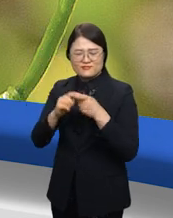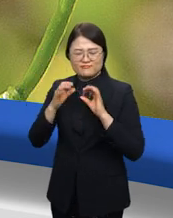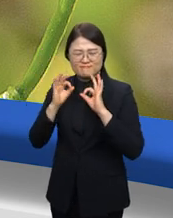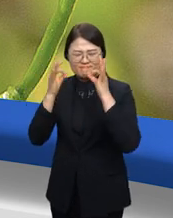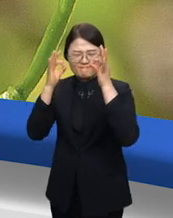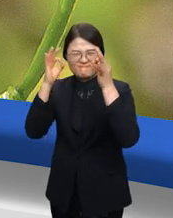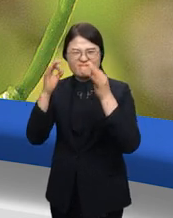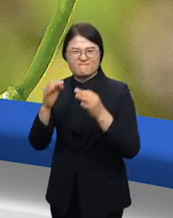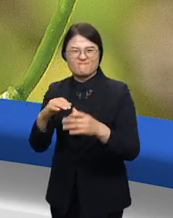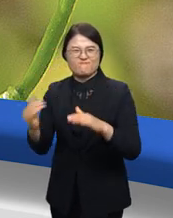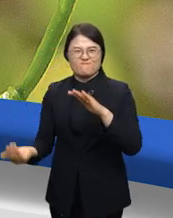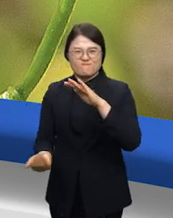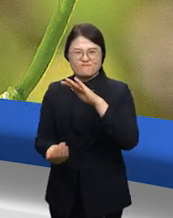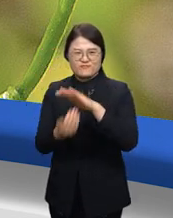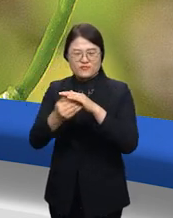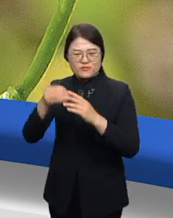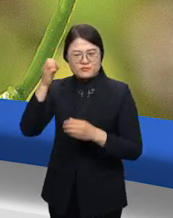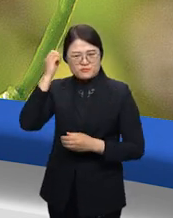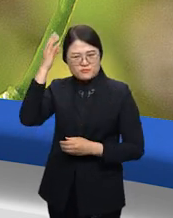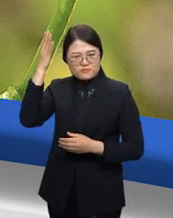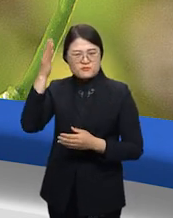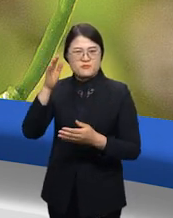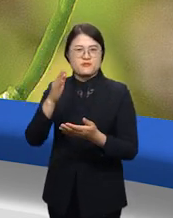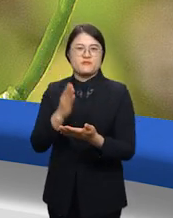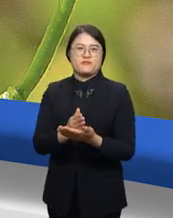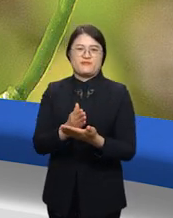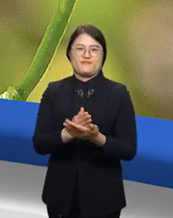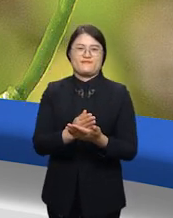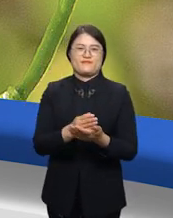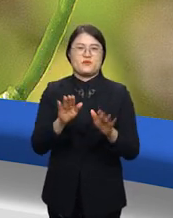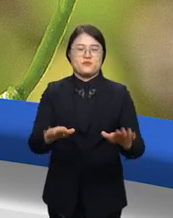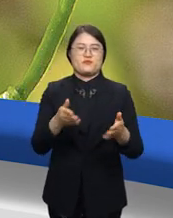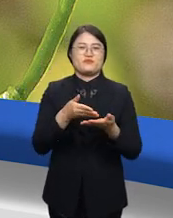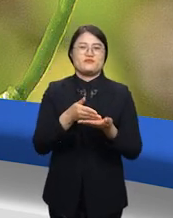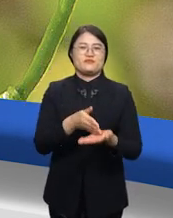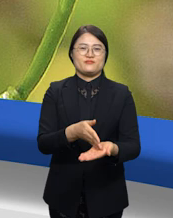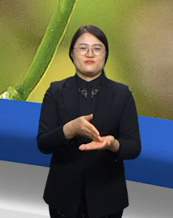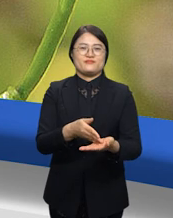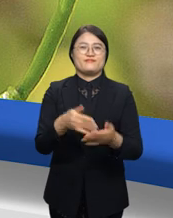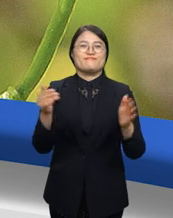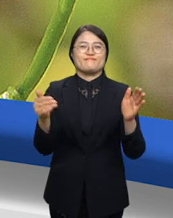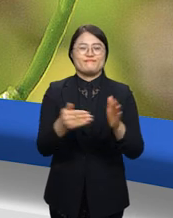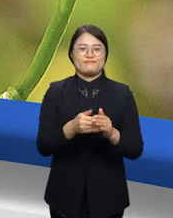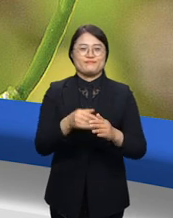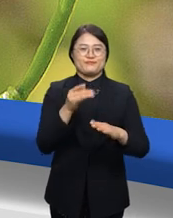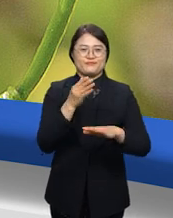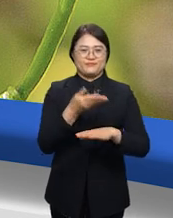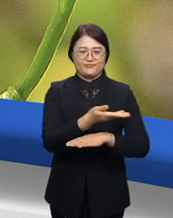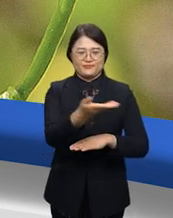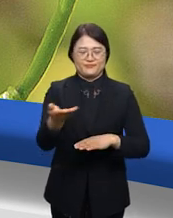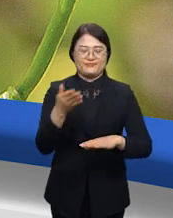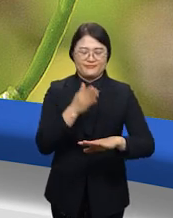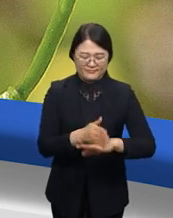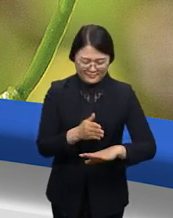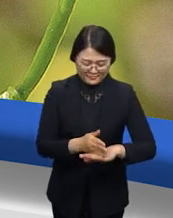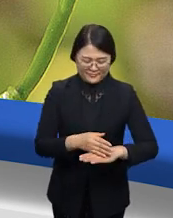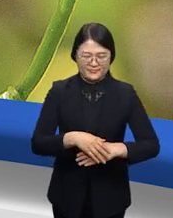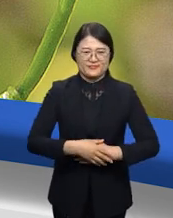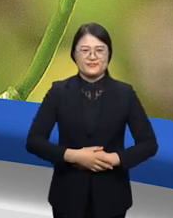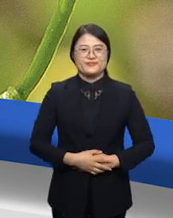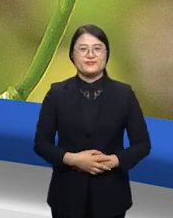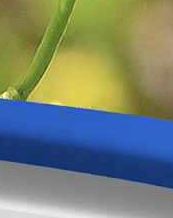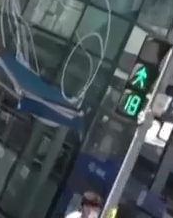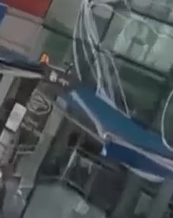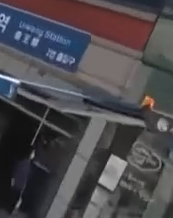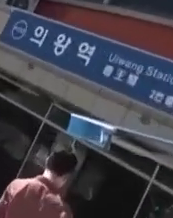노력으로 이루어진다는 사실 잊지 않으시길 바라며 오늘 순서 마치겠습니다. 시청해주신 여러분 고맙습니다.